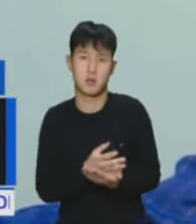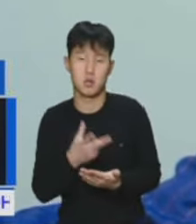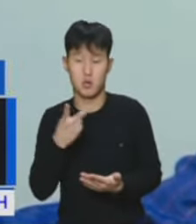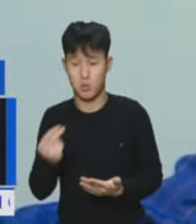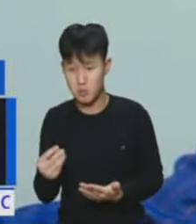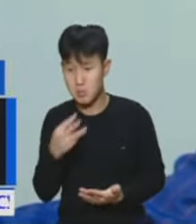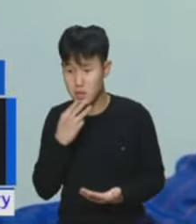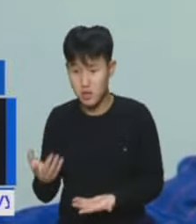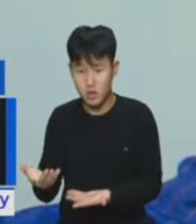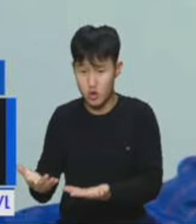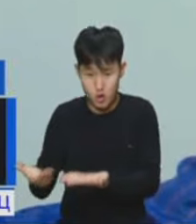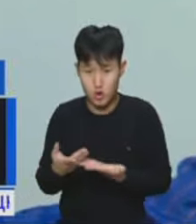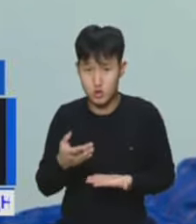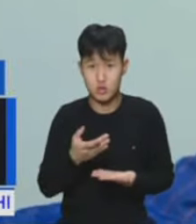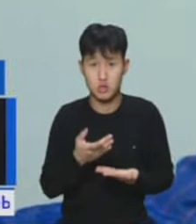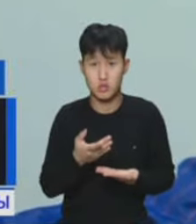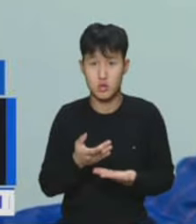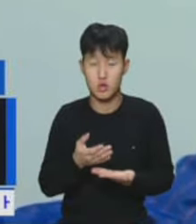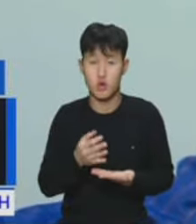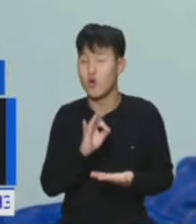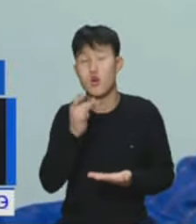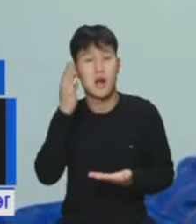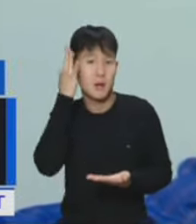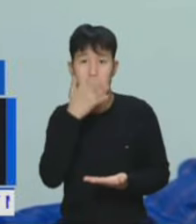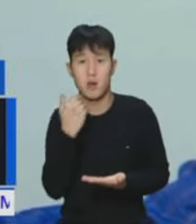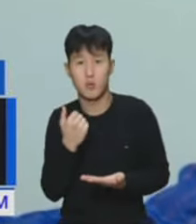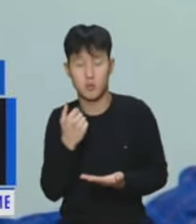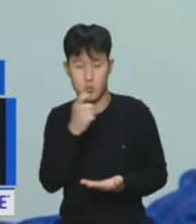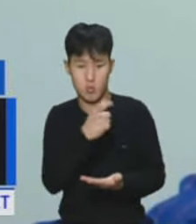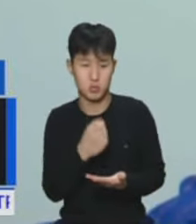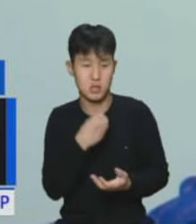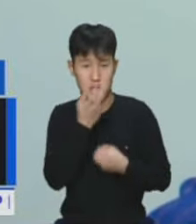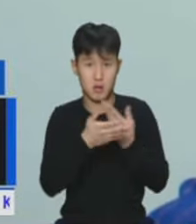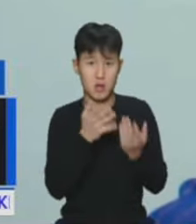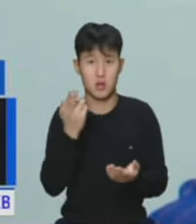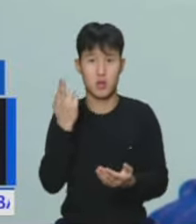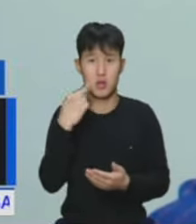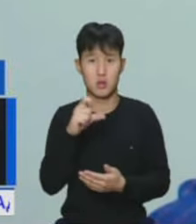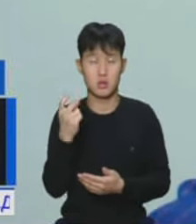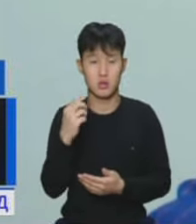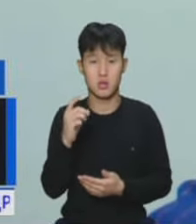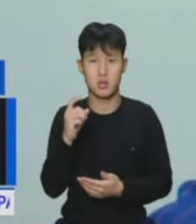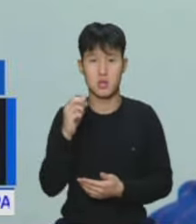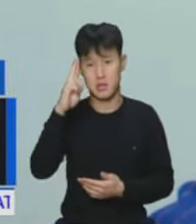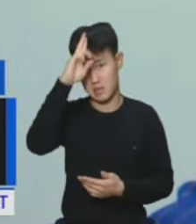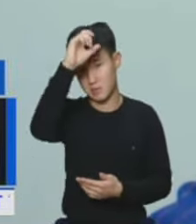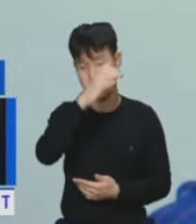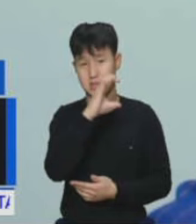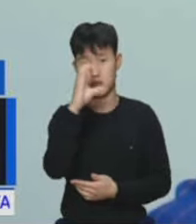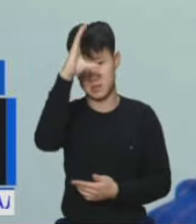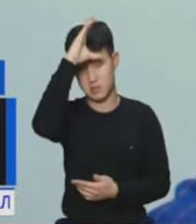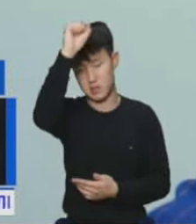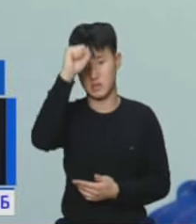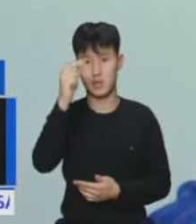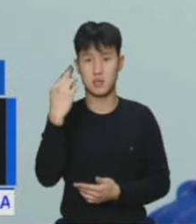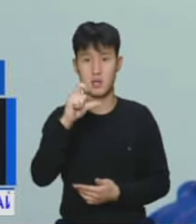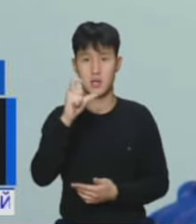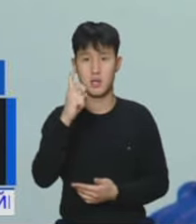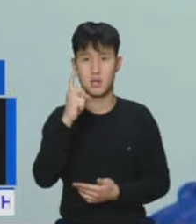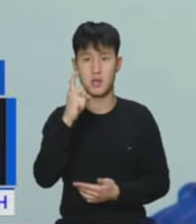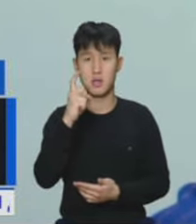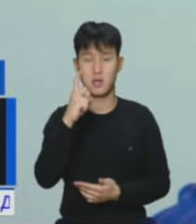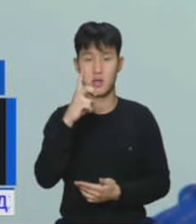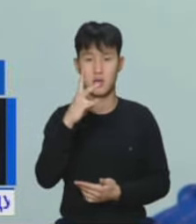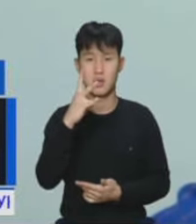мэдээлэл өгөхөөс өөр аргагүй албан тушаалтнууд ярьж байгаа байхгүй юу? Доо ямны сайд Бэнкоер гэдэг ч одоо мөр туулийн